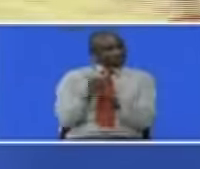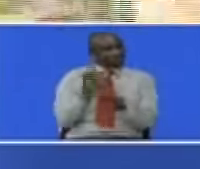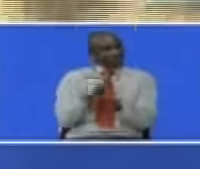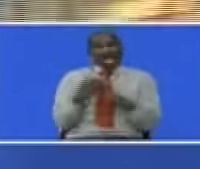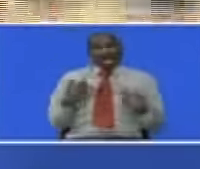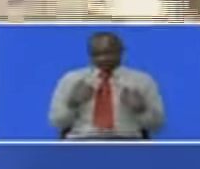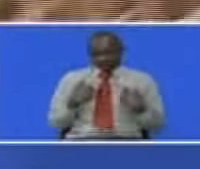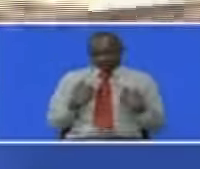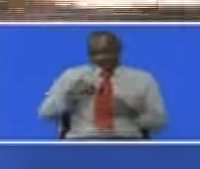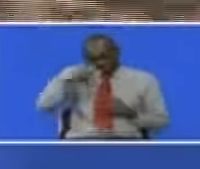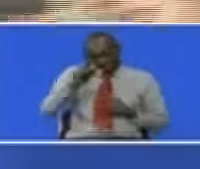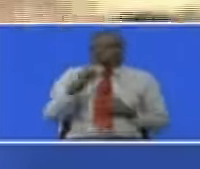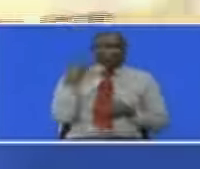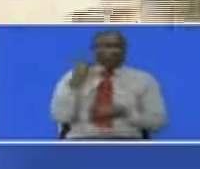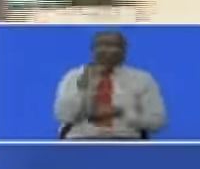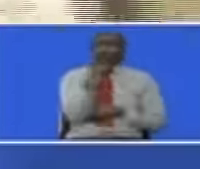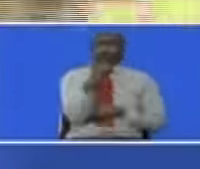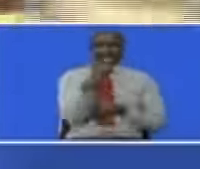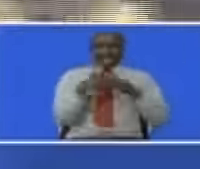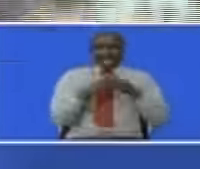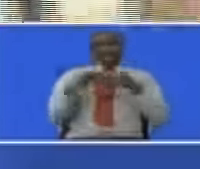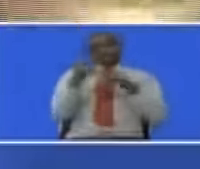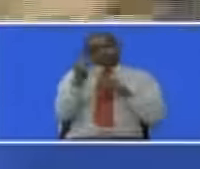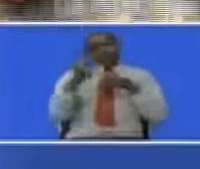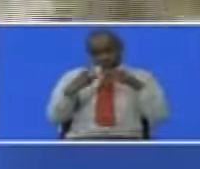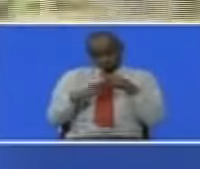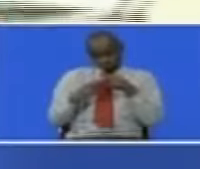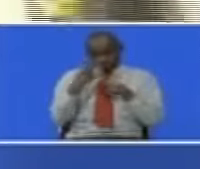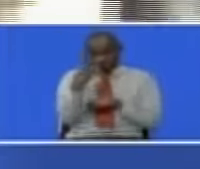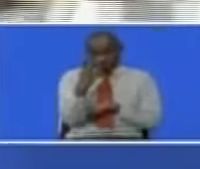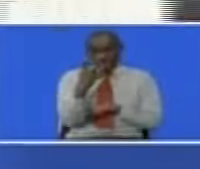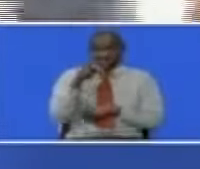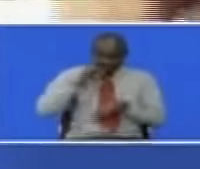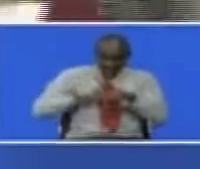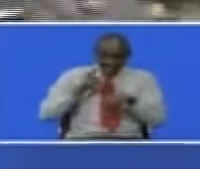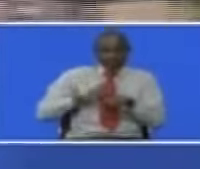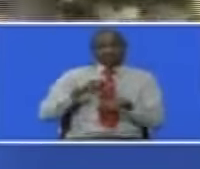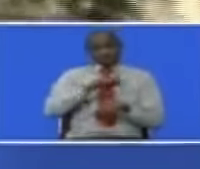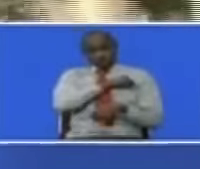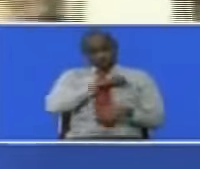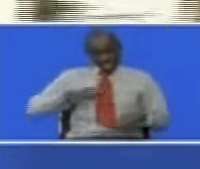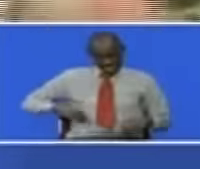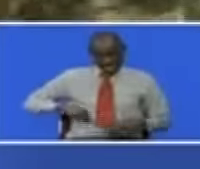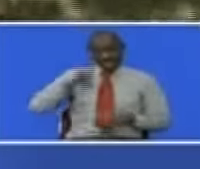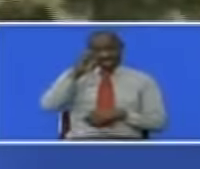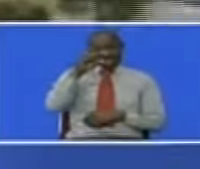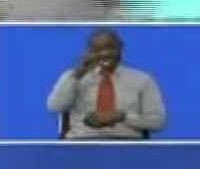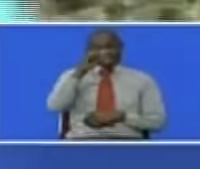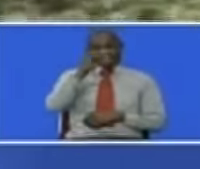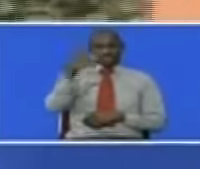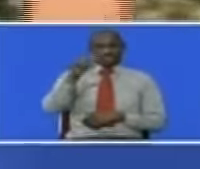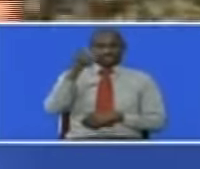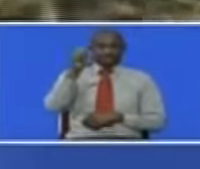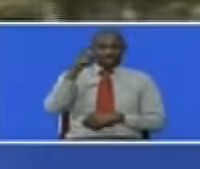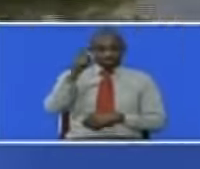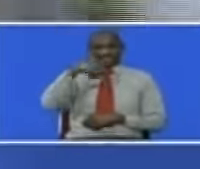Asilia ya mashindano hayo ilikuwa ni mwaka 1952, wakati ambapo Malkia Elizabeth wa Uingereza alipoamrisha wenyeji kushiriki